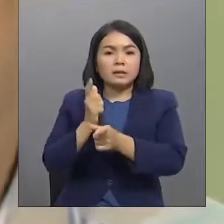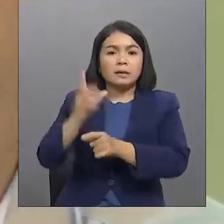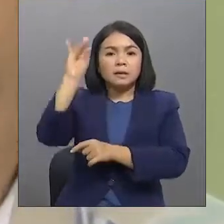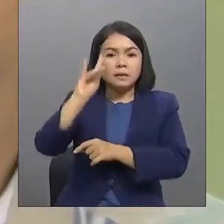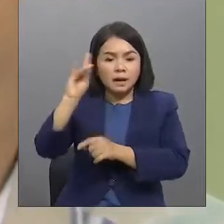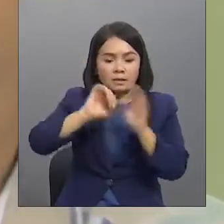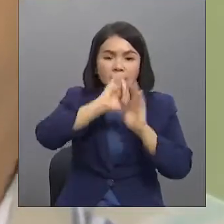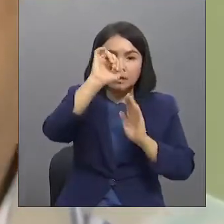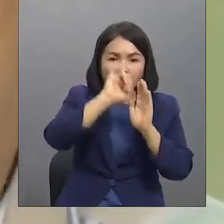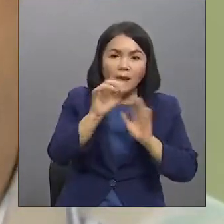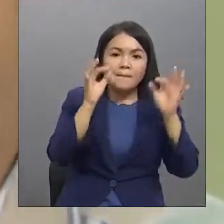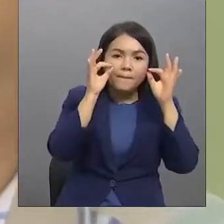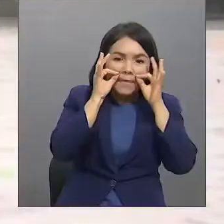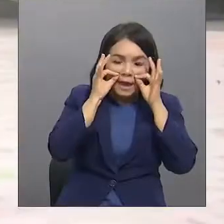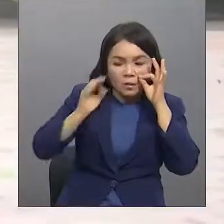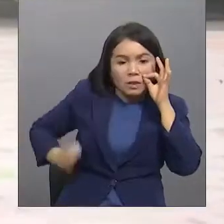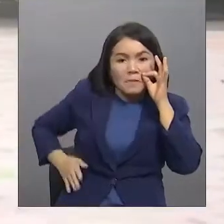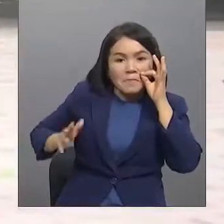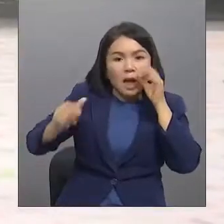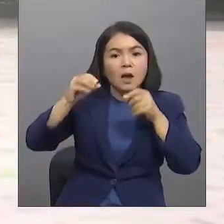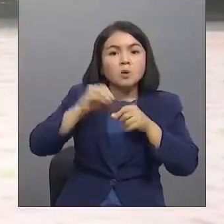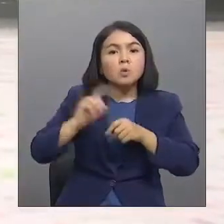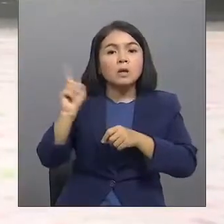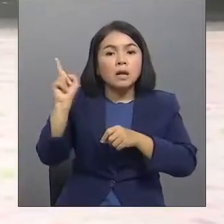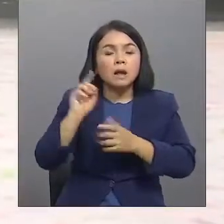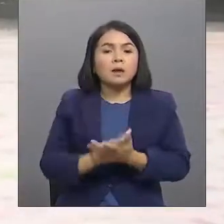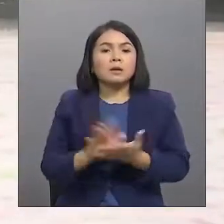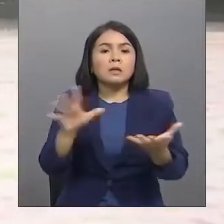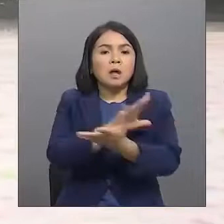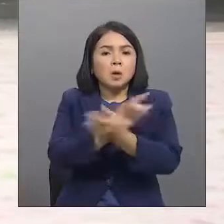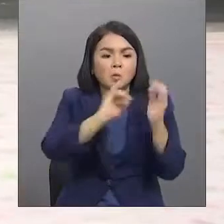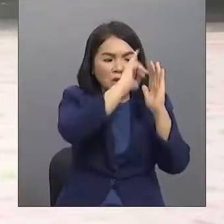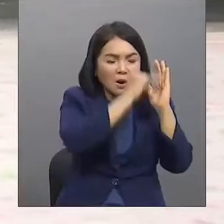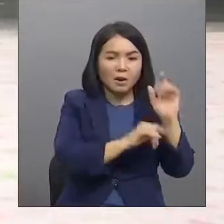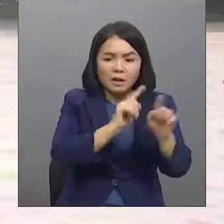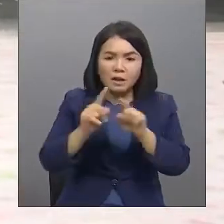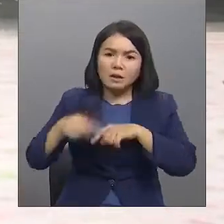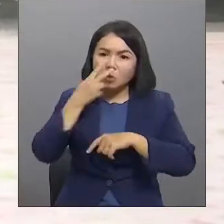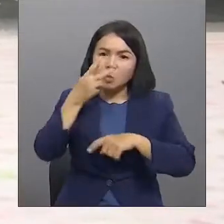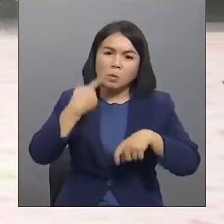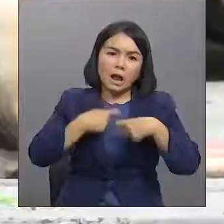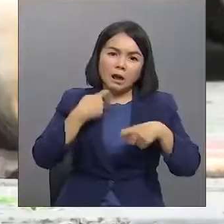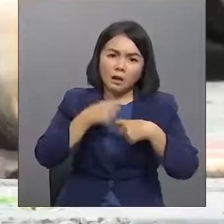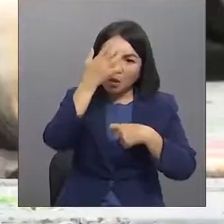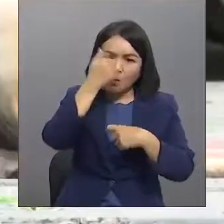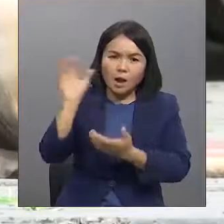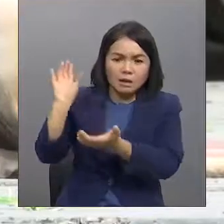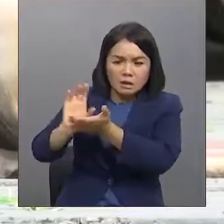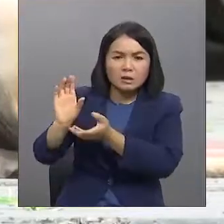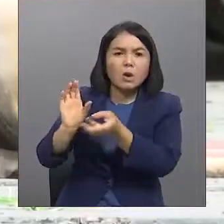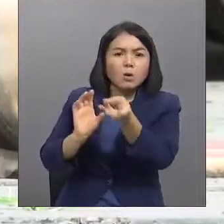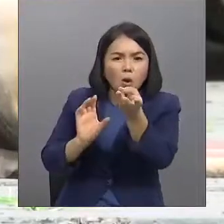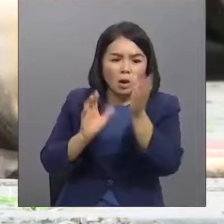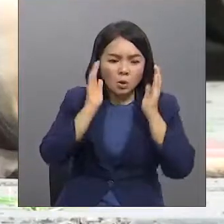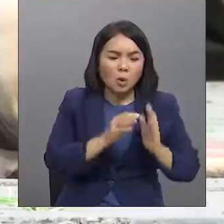แก้ปัญหาสุนัขและแมวจรจัดในเขตตัวเมืองใหญ่เป็นเรื่องยากเพราะด้วยจำนวนงบประมาณและผู้ปฏิบัติน้อย